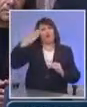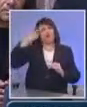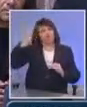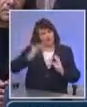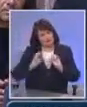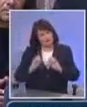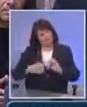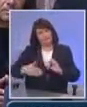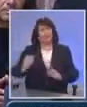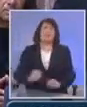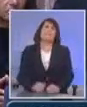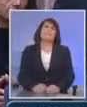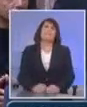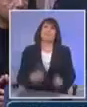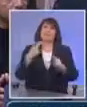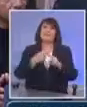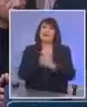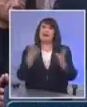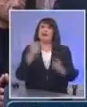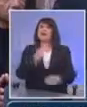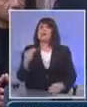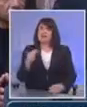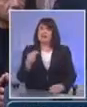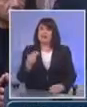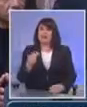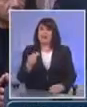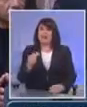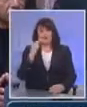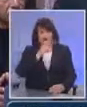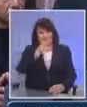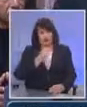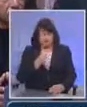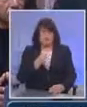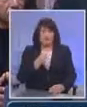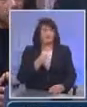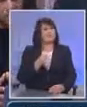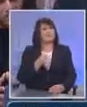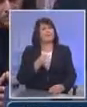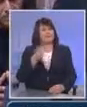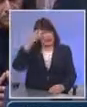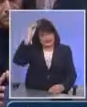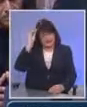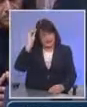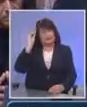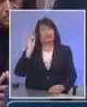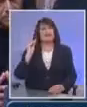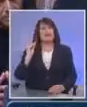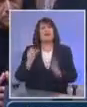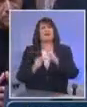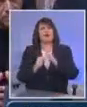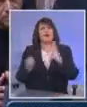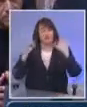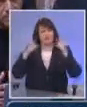πολλής λόγος έγινε περί αριστείας, τόσο από τον Πρωθυπουργό, τον κύριο Τσίπρα, όσο και από τον Πρόεδρο της